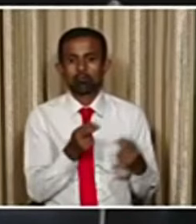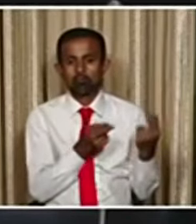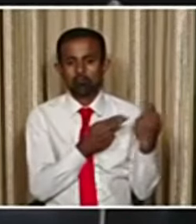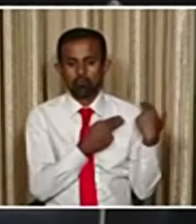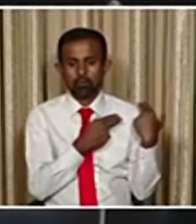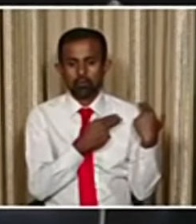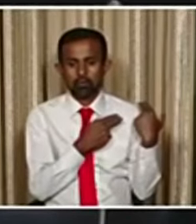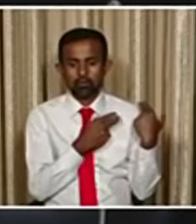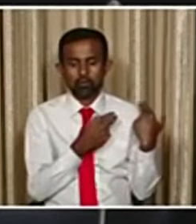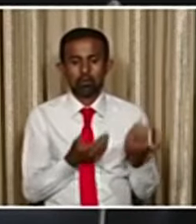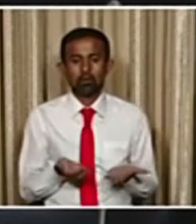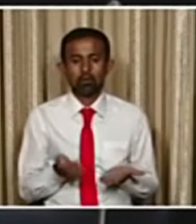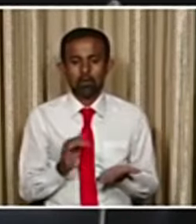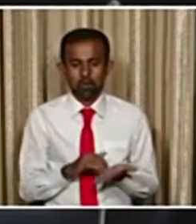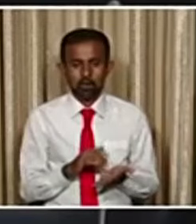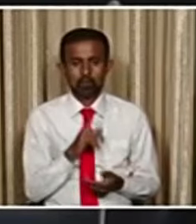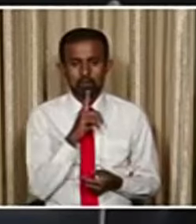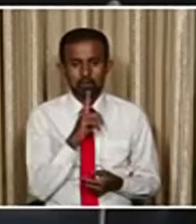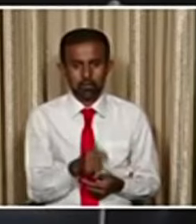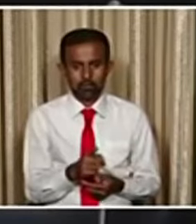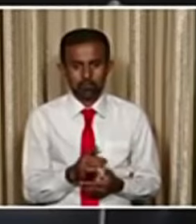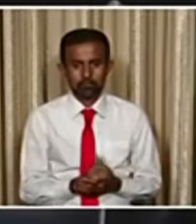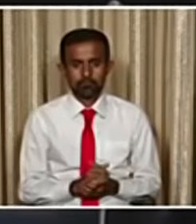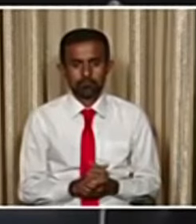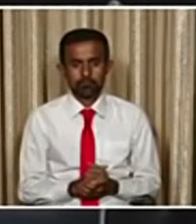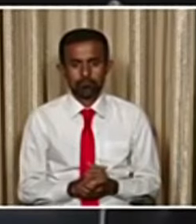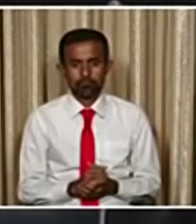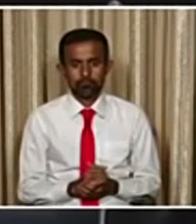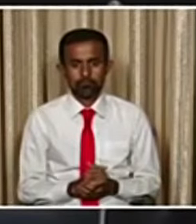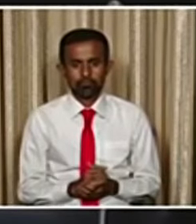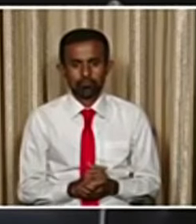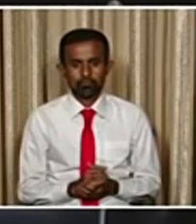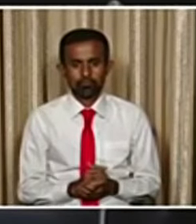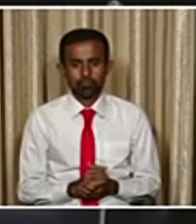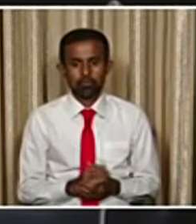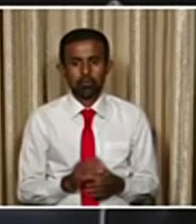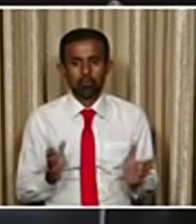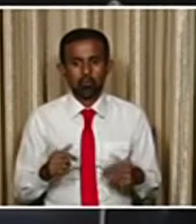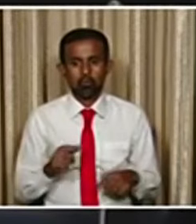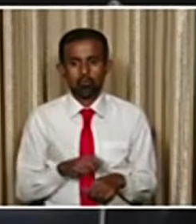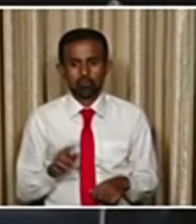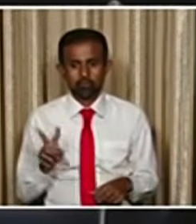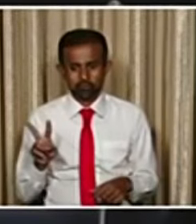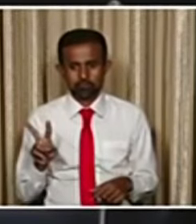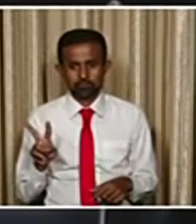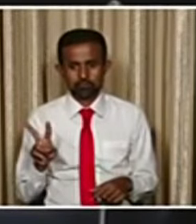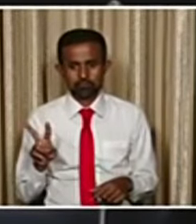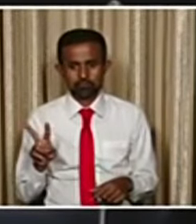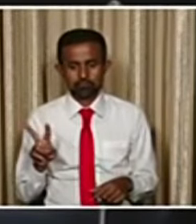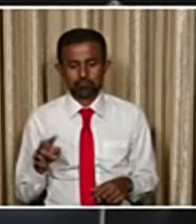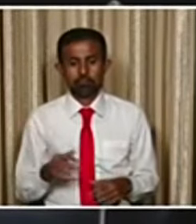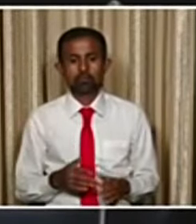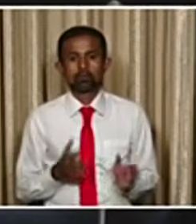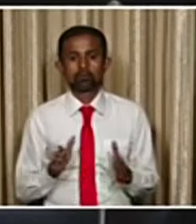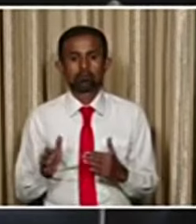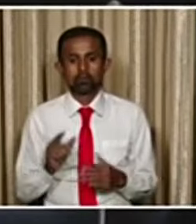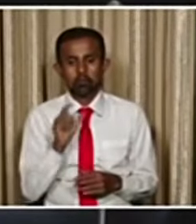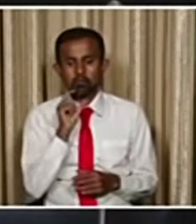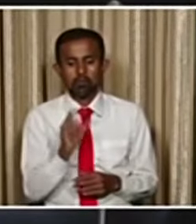යුතුකම කියන එක මම නැවත වතාවක් මතක් කරන්නට ඕන. මොකද්ද මේ? ඔබතුමාට තව විනාඩි දෙකක් තියෙනවා. ඊට පස්සේ